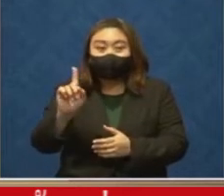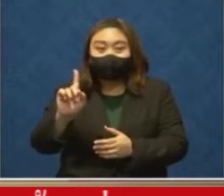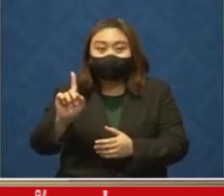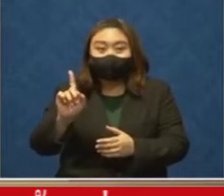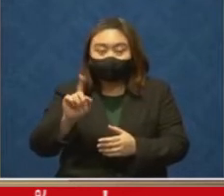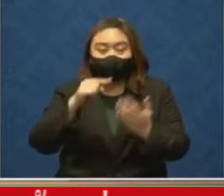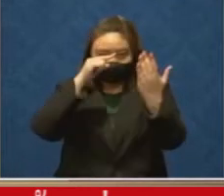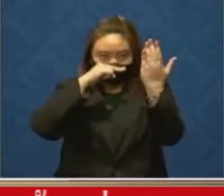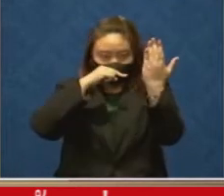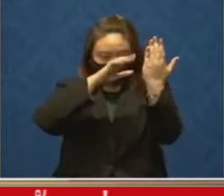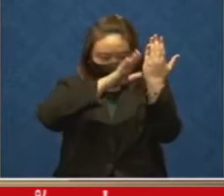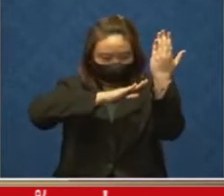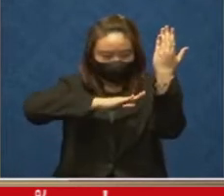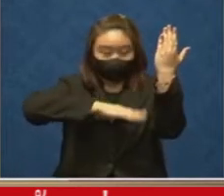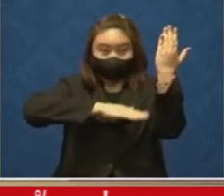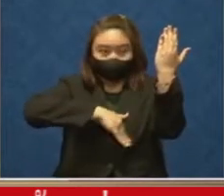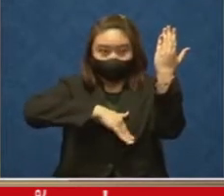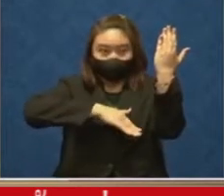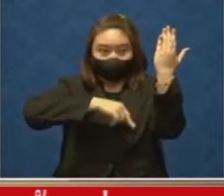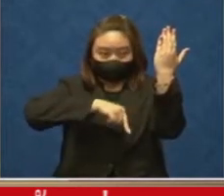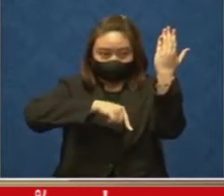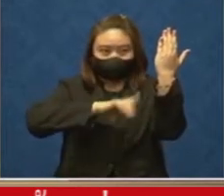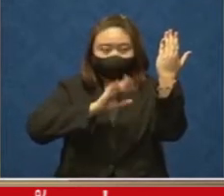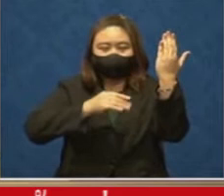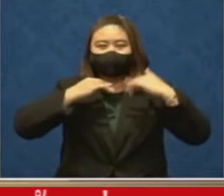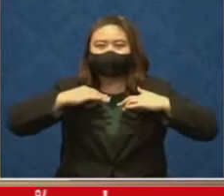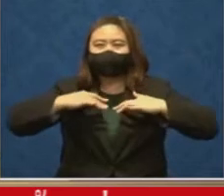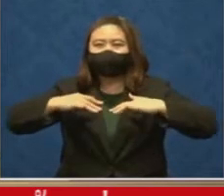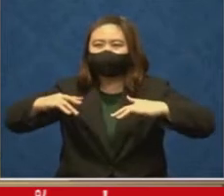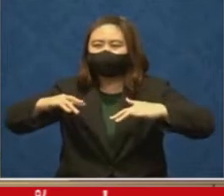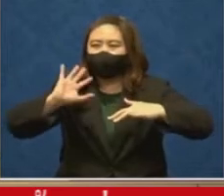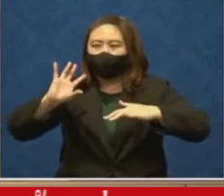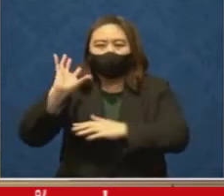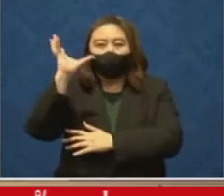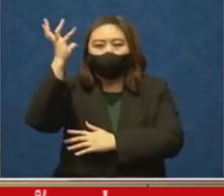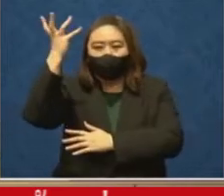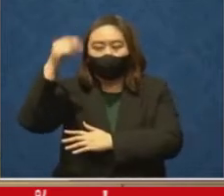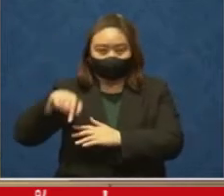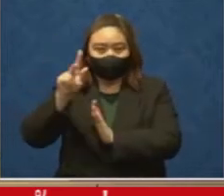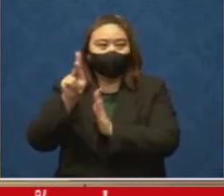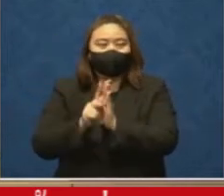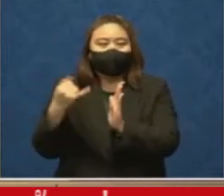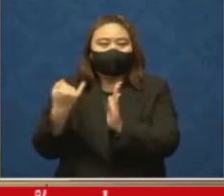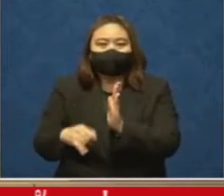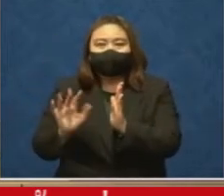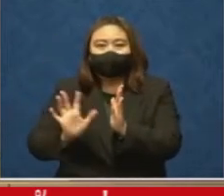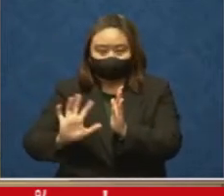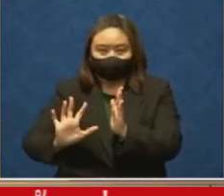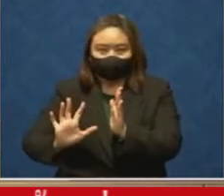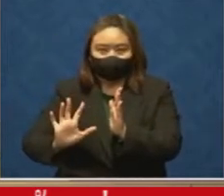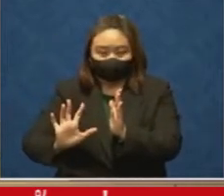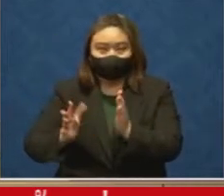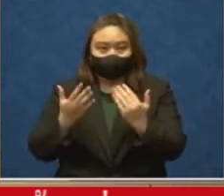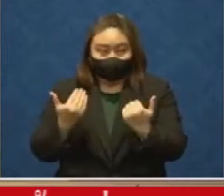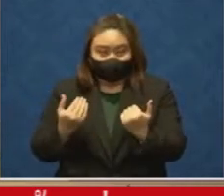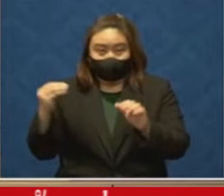อยู่ทางตอนใต้ของประเทศไทยเป็นเขตหนาน้ำสากลครับํทานครั อันนี้ไม่ผิกฎหมายนะครับเป็นเร